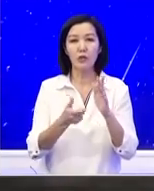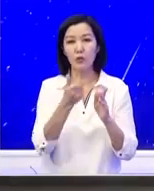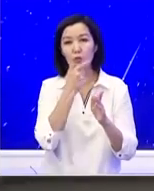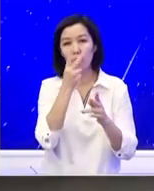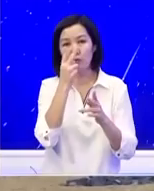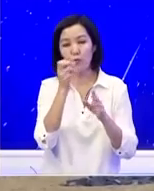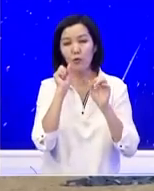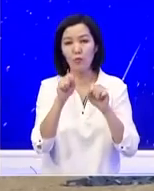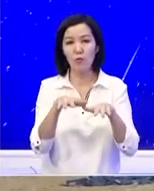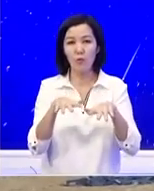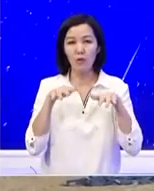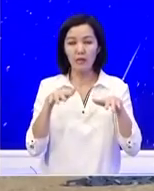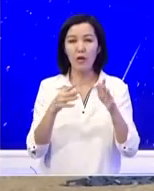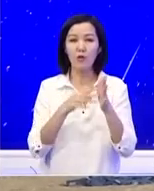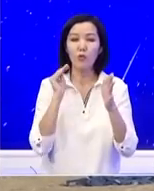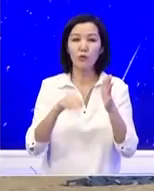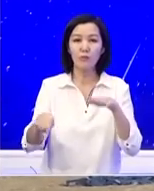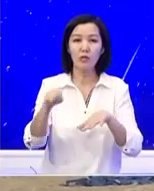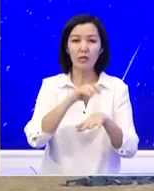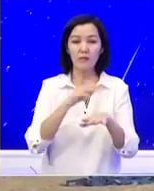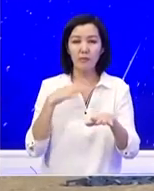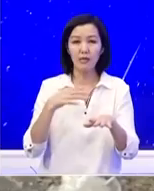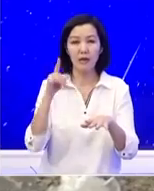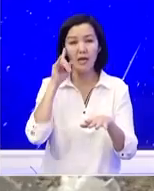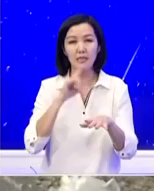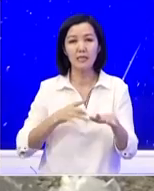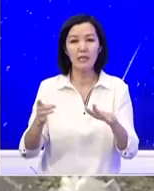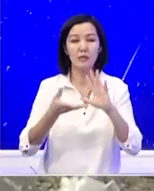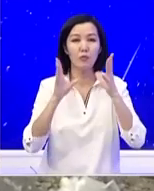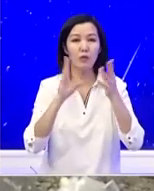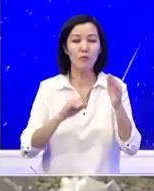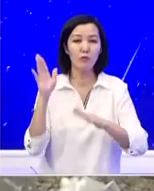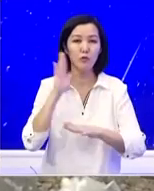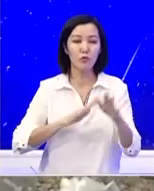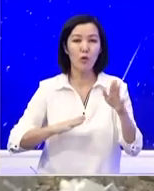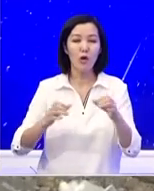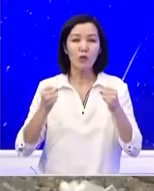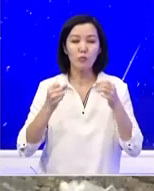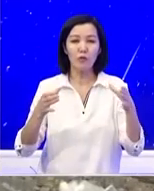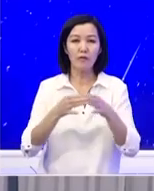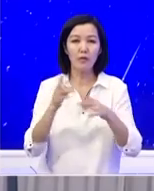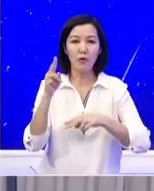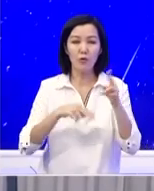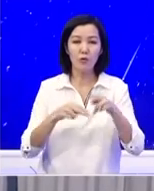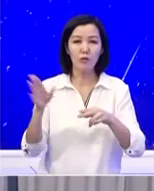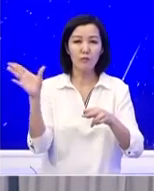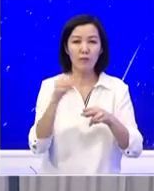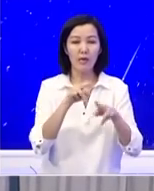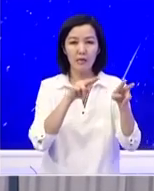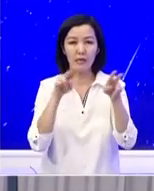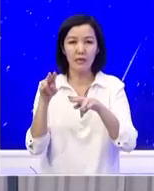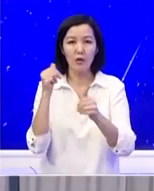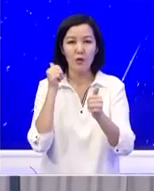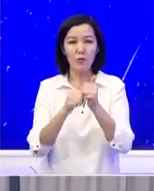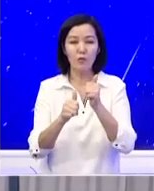сият. Құрылыс алаңы 9000 шаршы метр. Қазақстан Республикасы Су спорты Федерациясы құрылыстың барлық кезеңдерінде